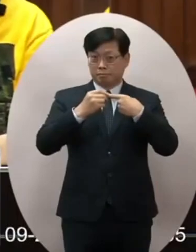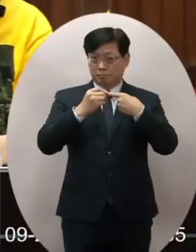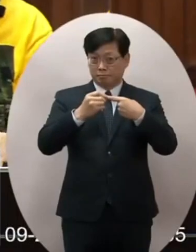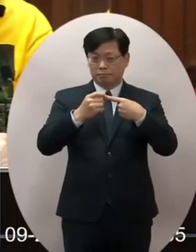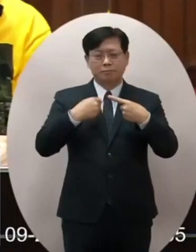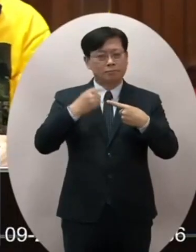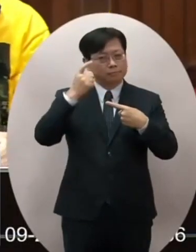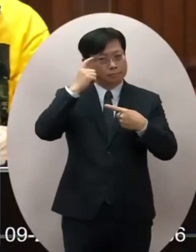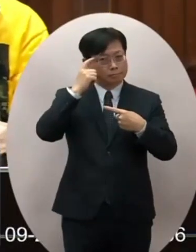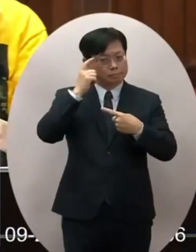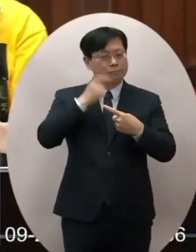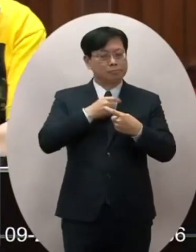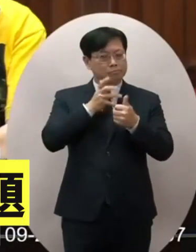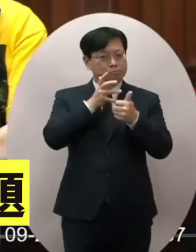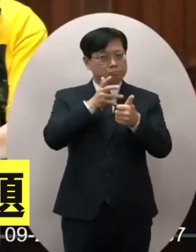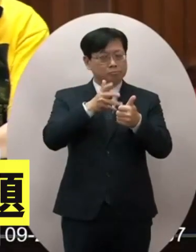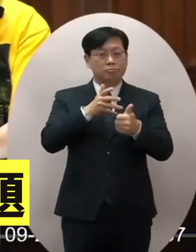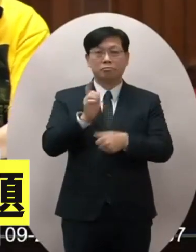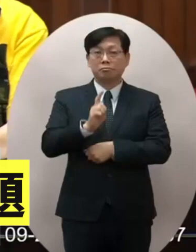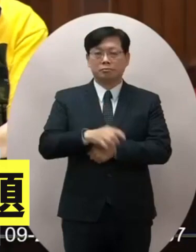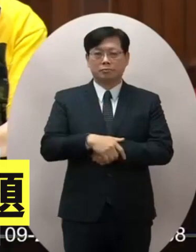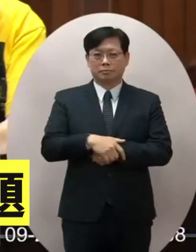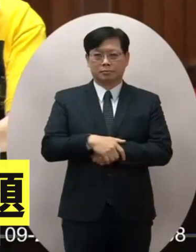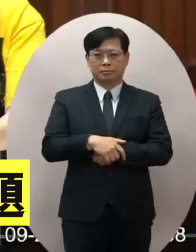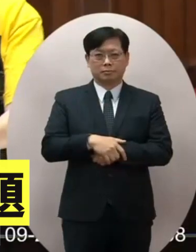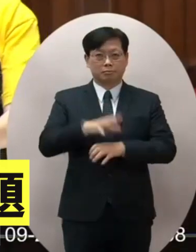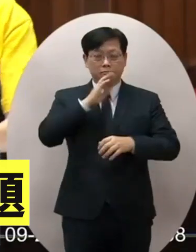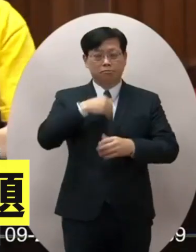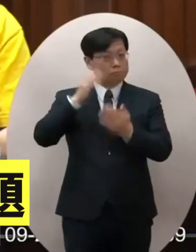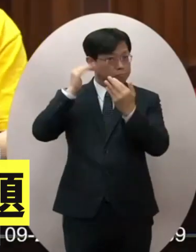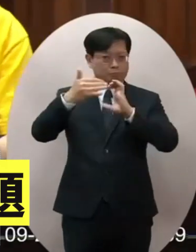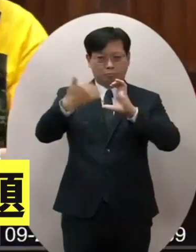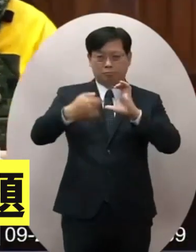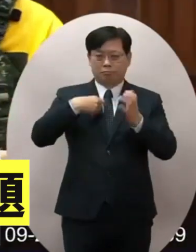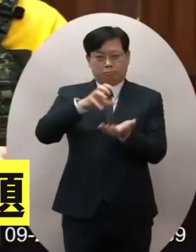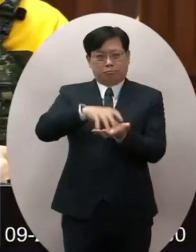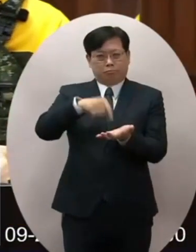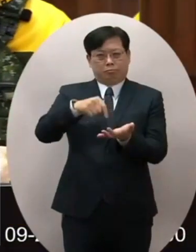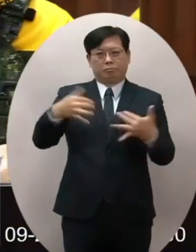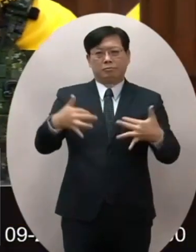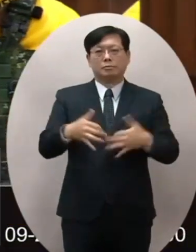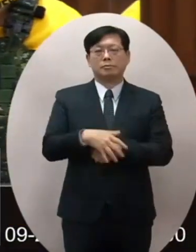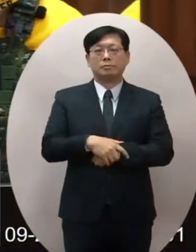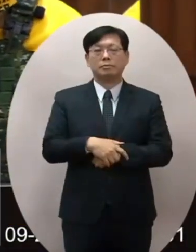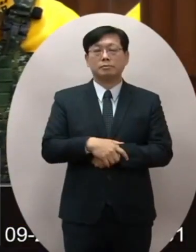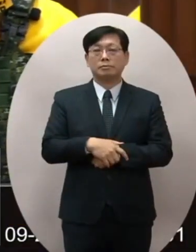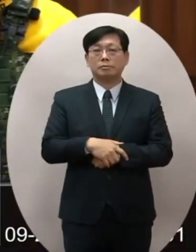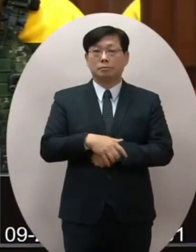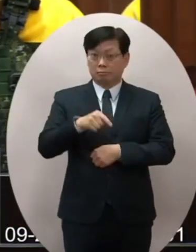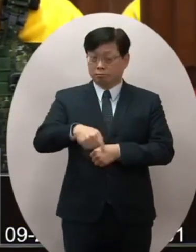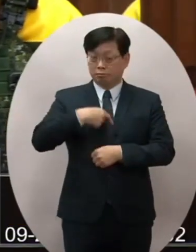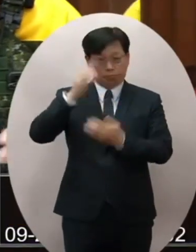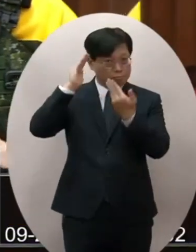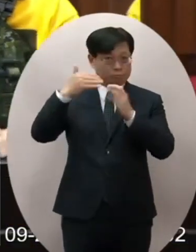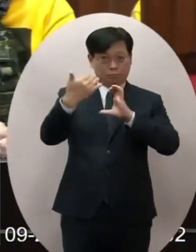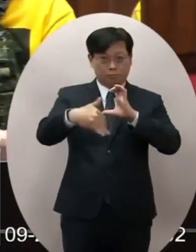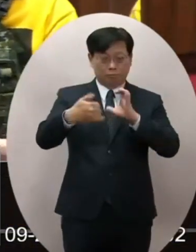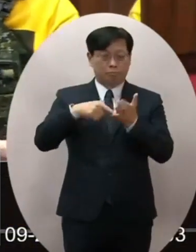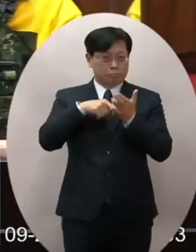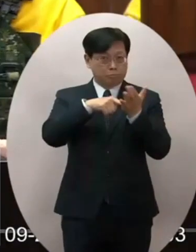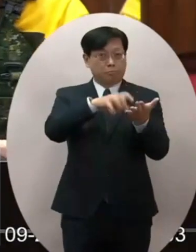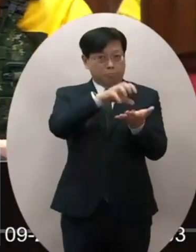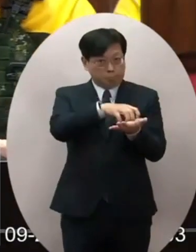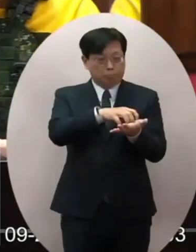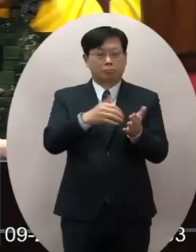理。 我要来询问有关静电视执照的问题。我们知道，从静电视申请执照